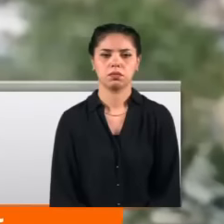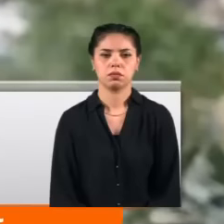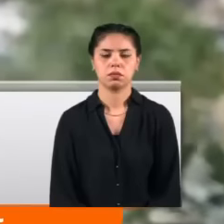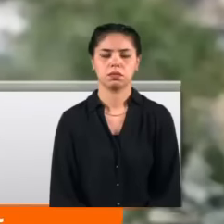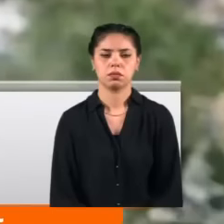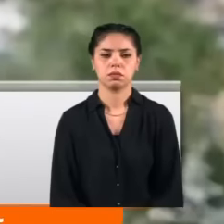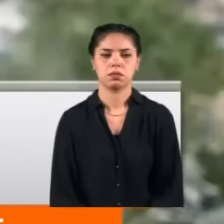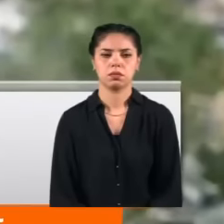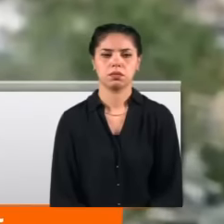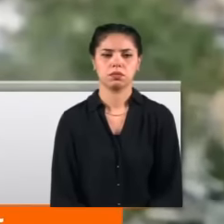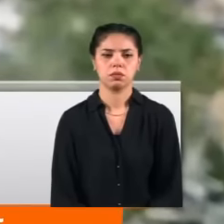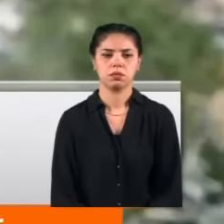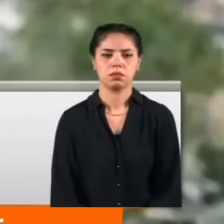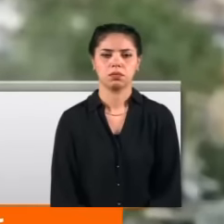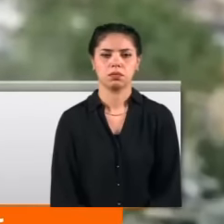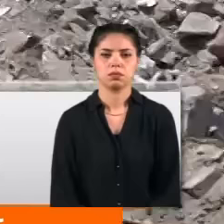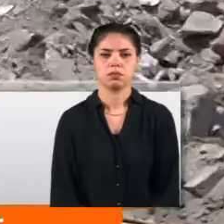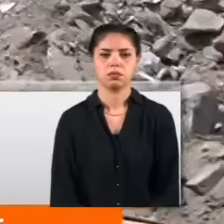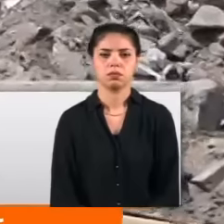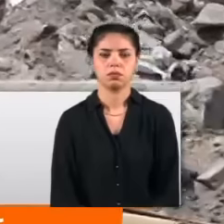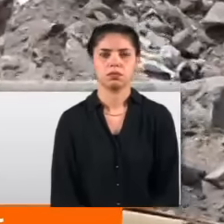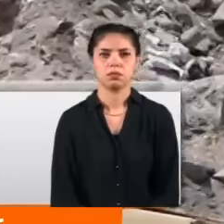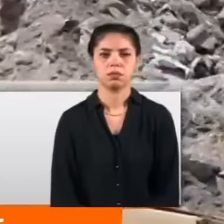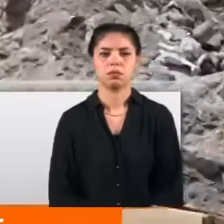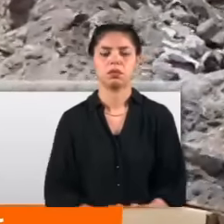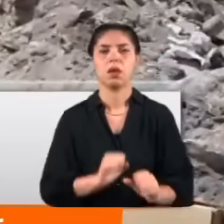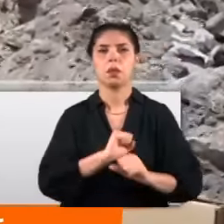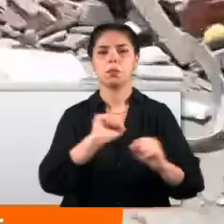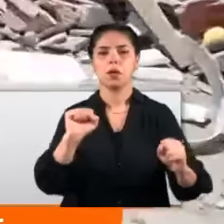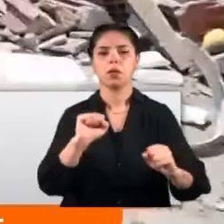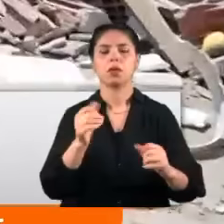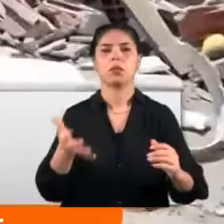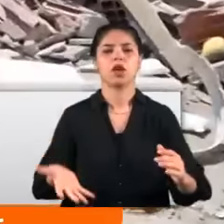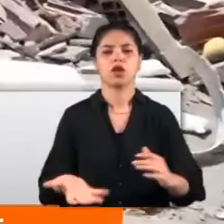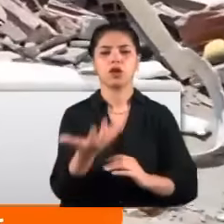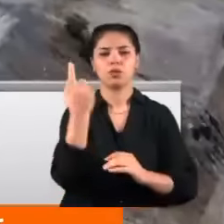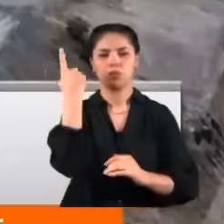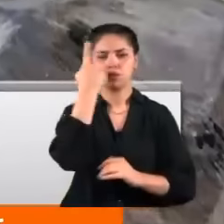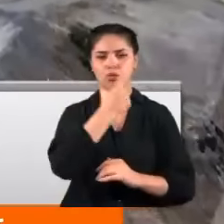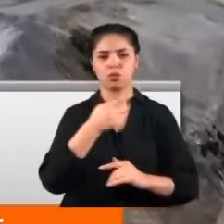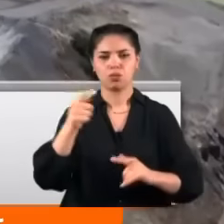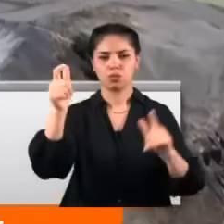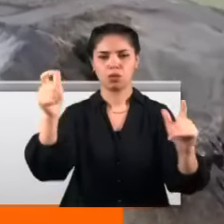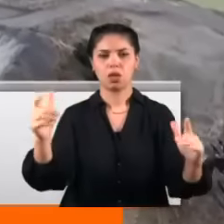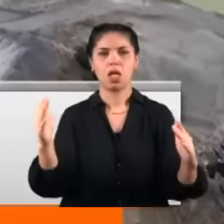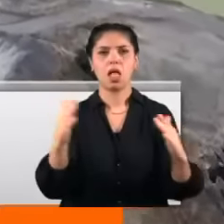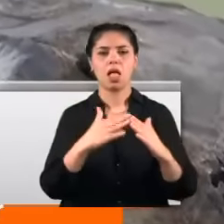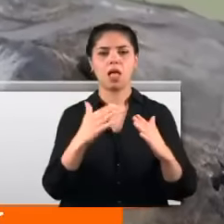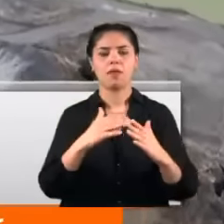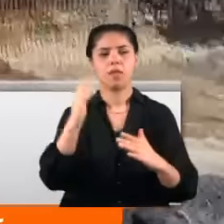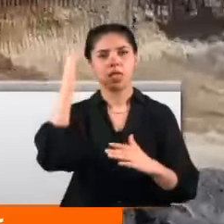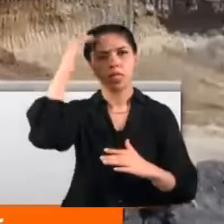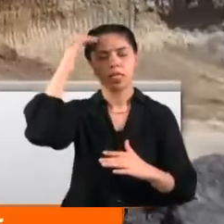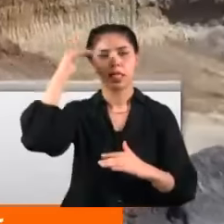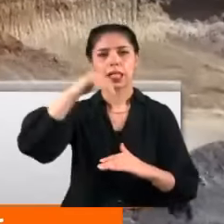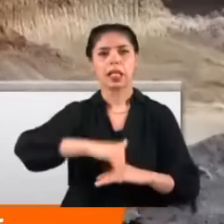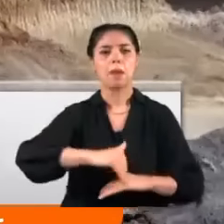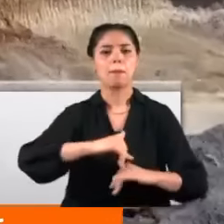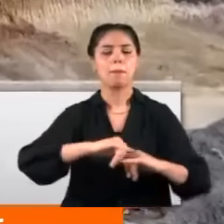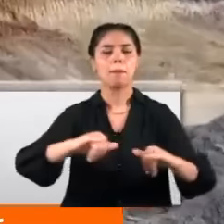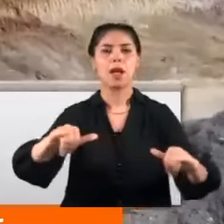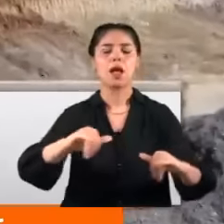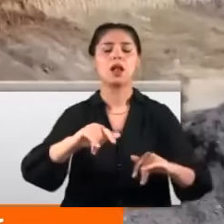daire. Gidelim dairemize oturalım rahat rahat. Patlatılan dinamitler ve kepçelerin kazdığı alan evlerin temellerine çok yakın bir noktada.